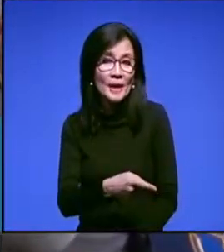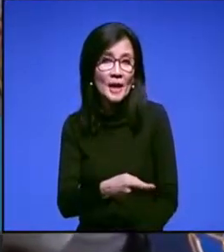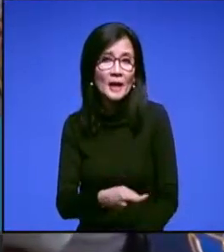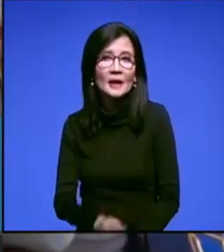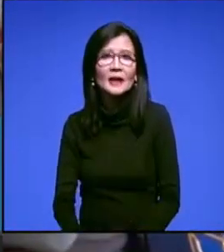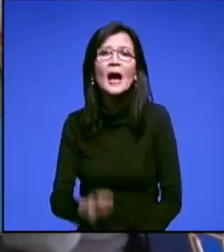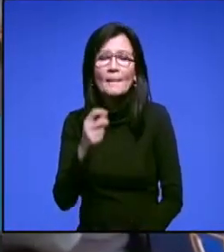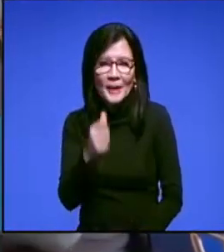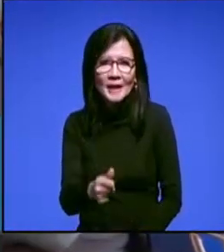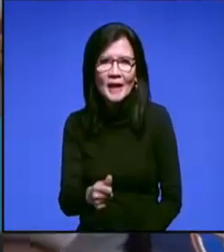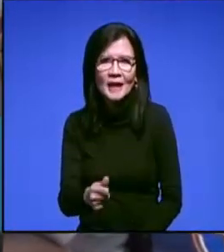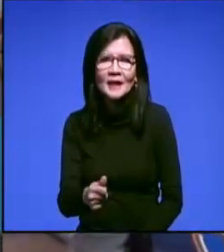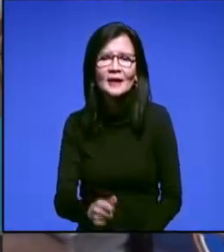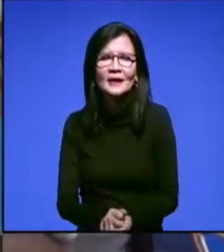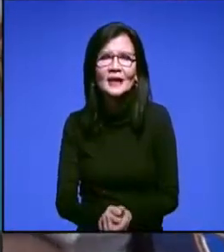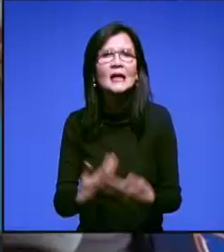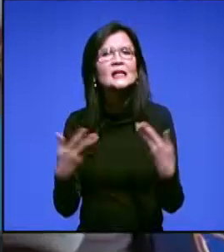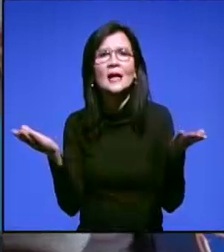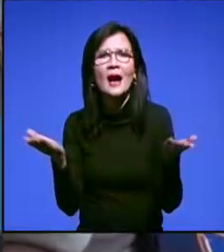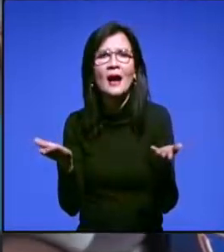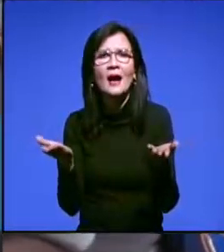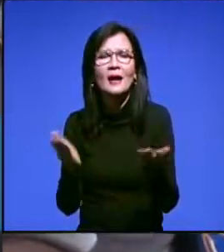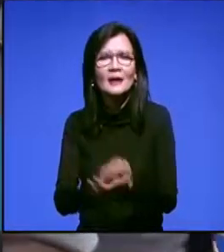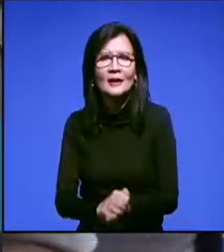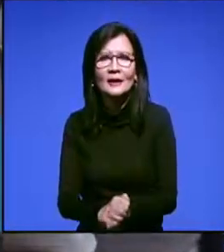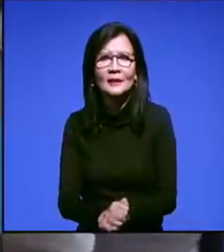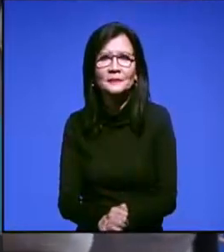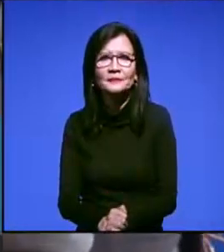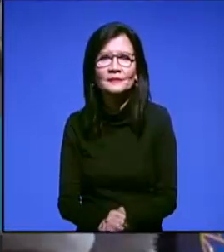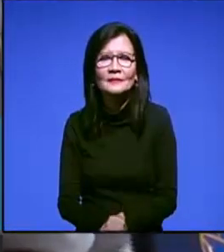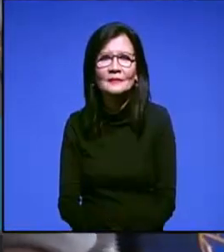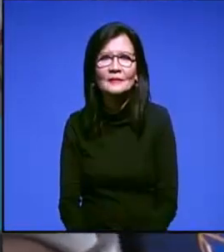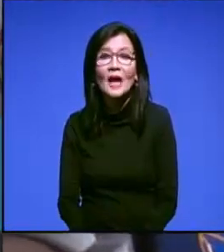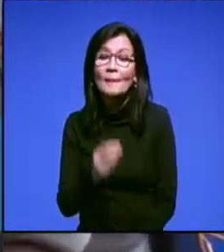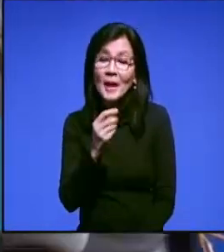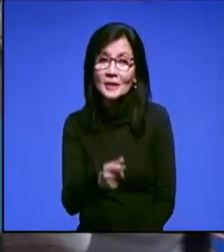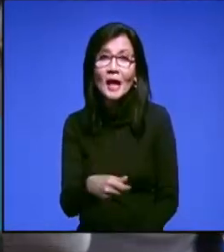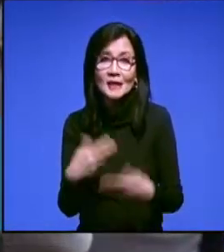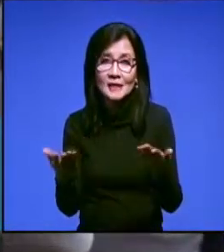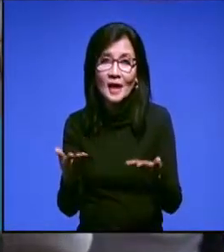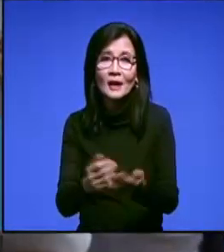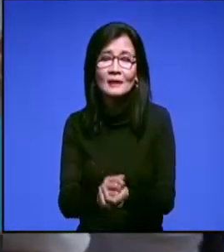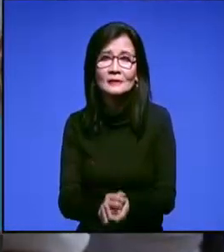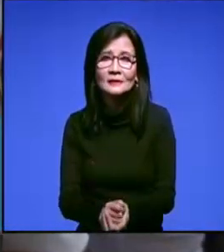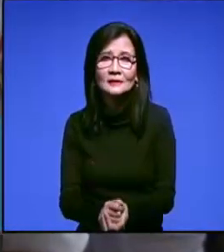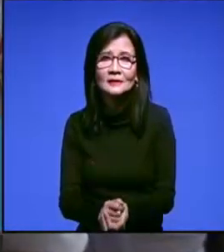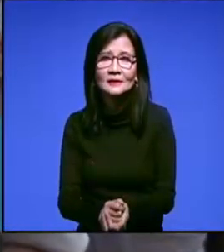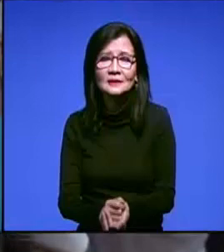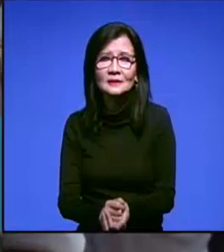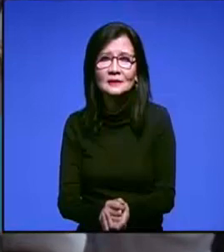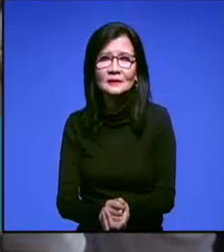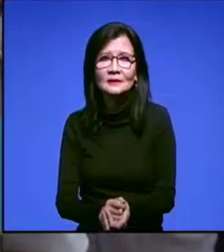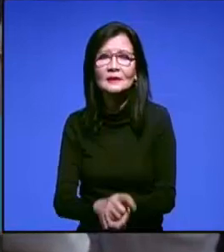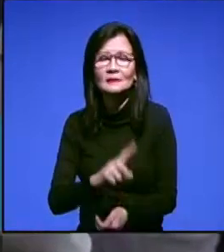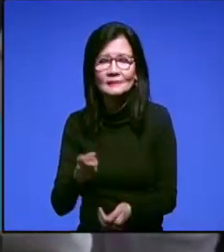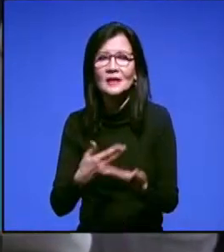yang mereka sanggup dibayar, ya kita lakukan pendendaan itu sampai dengan